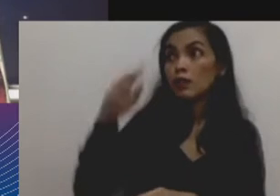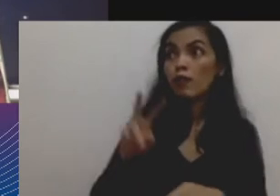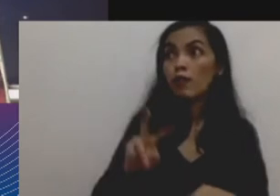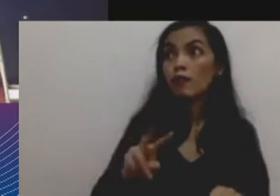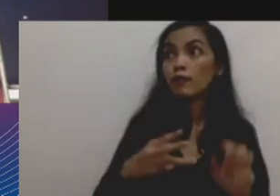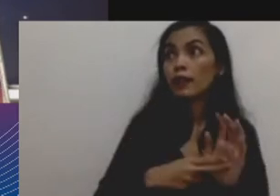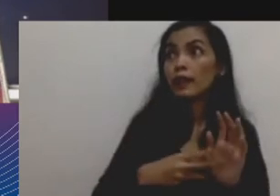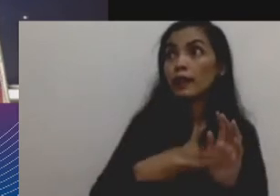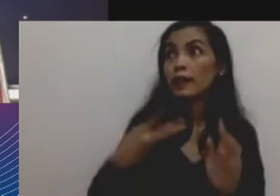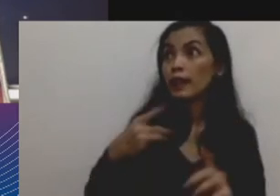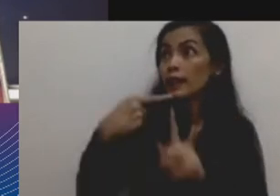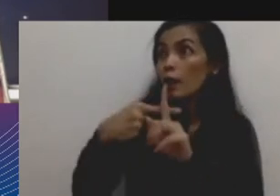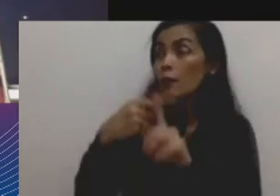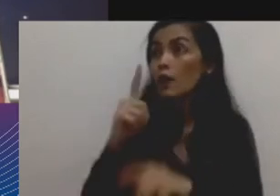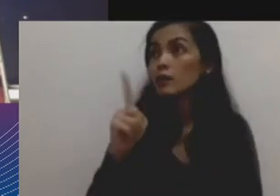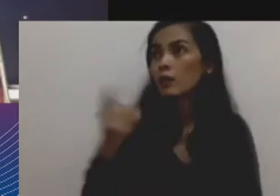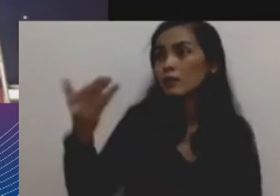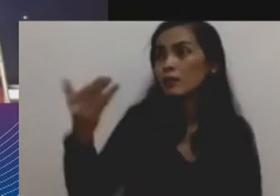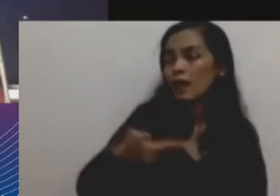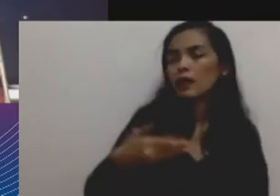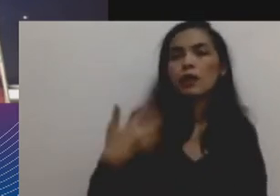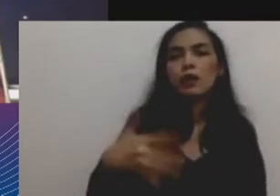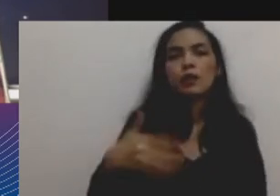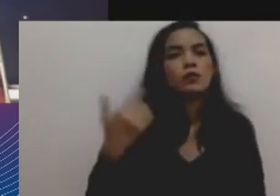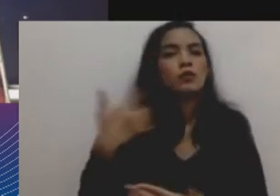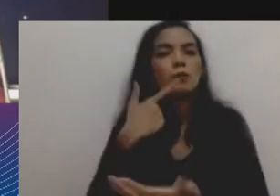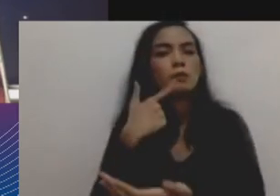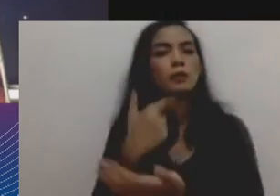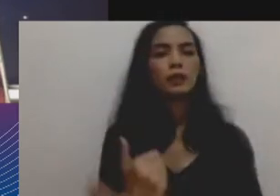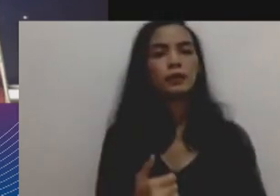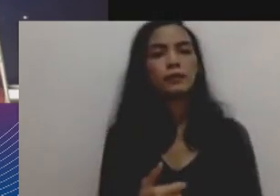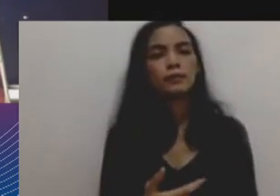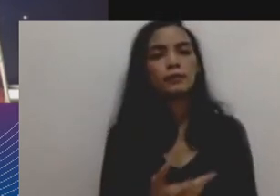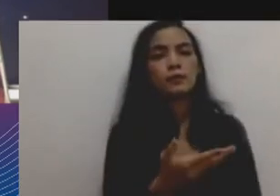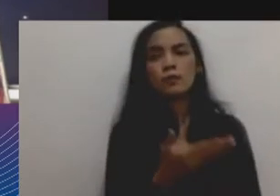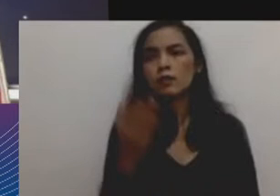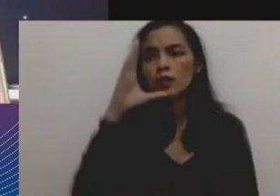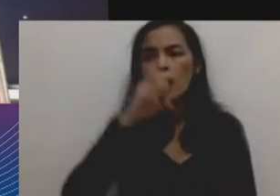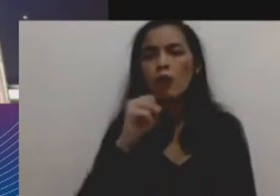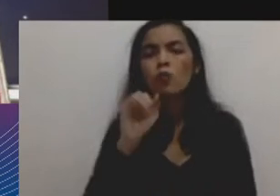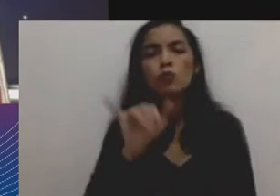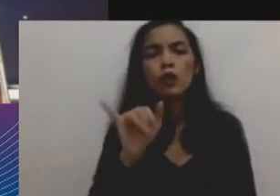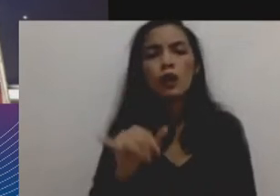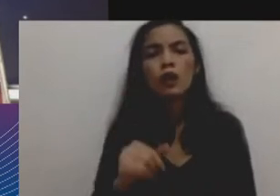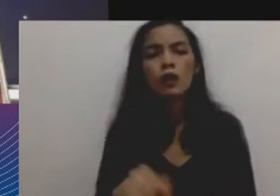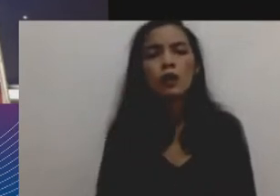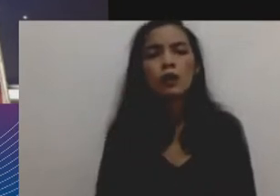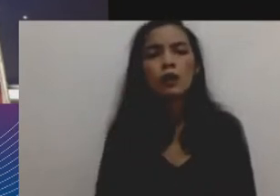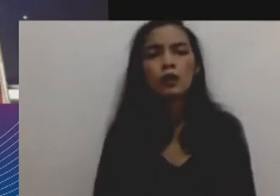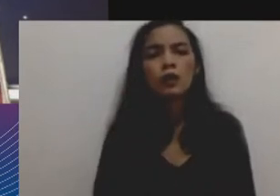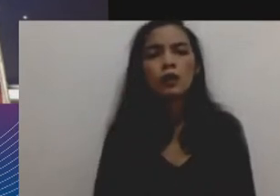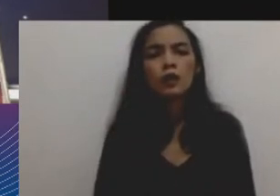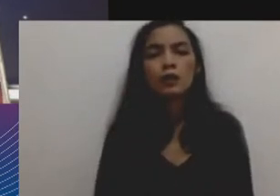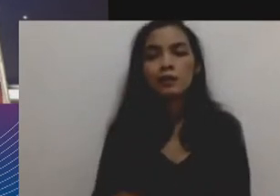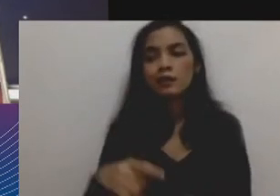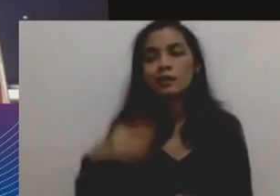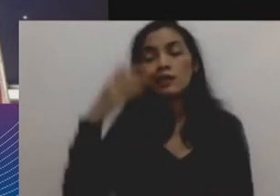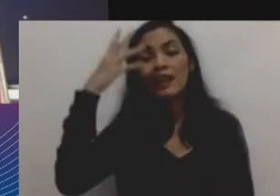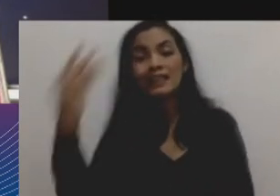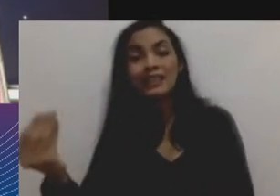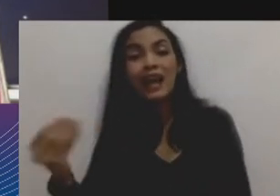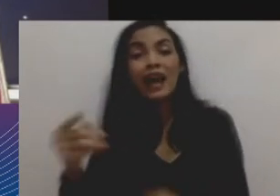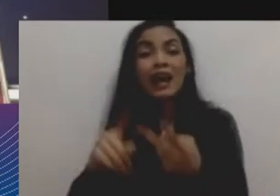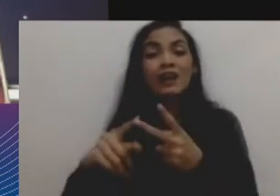lupa karena ini pertanyaan ini krusial sekali. Right. So as you know that we have already at the sub-district, district level